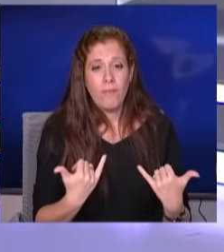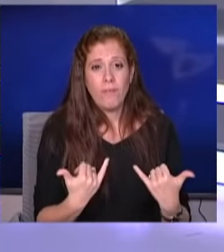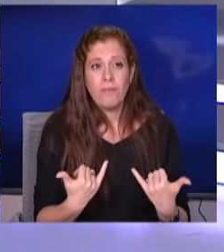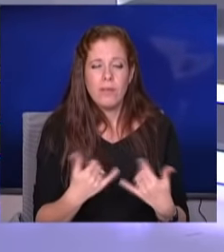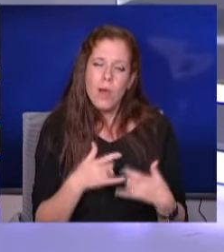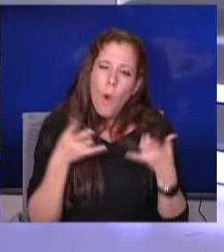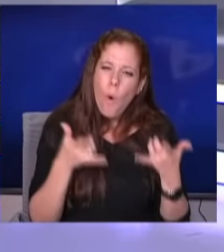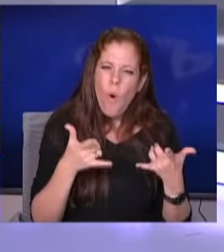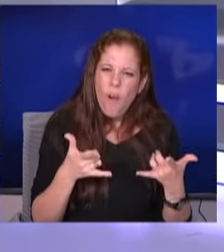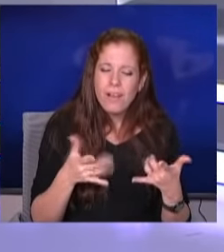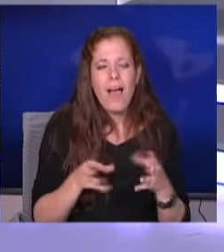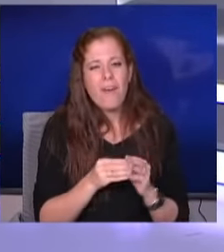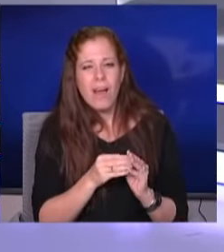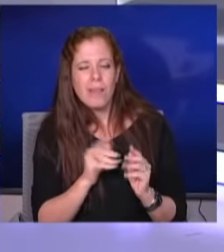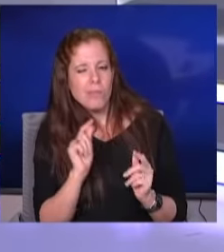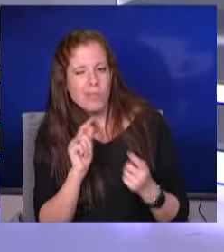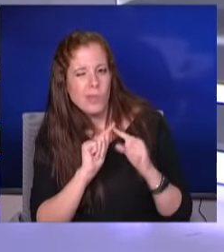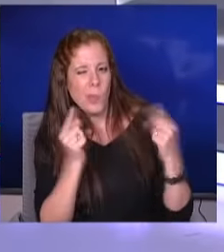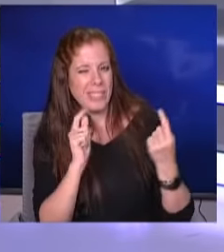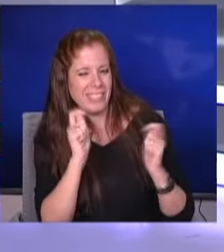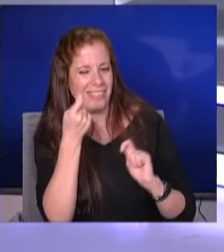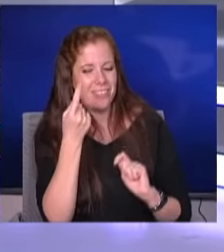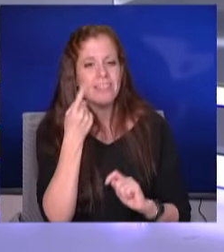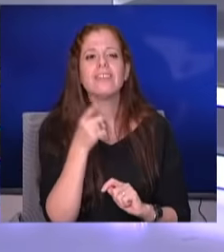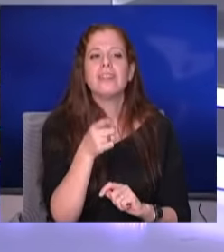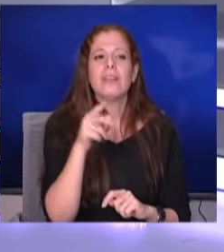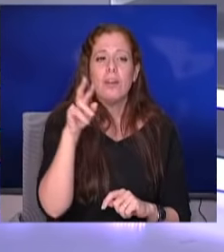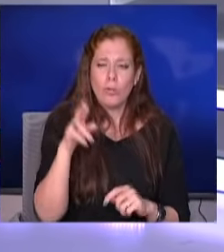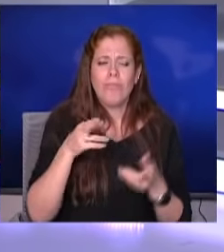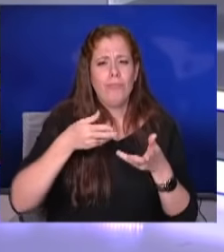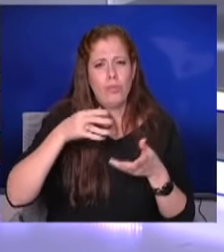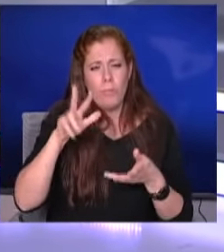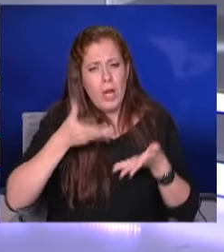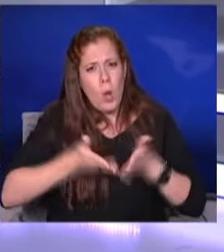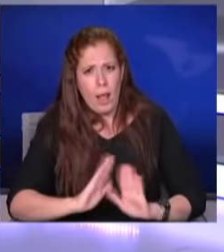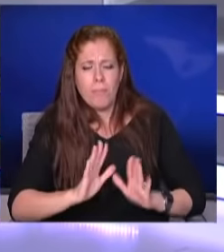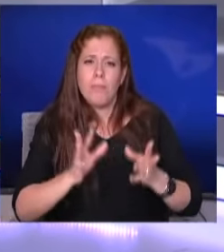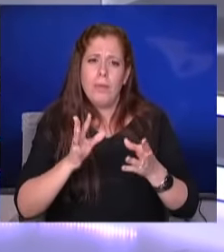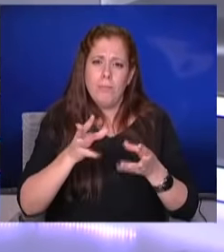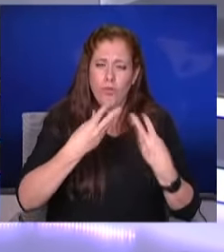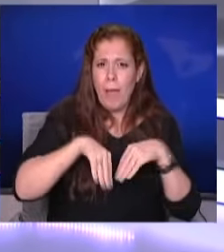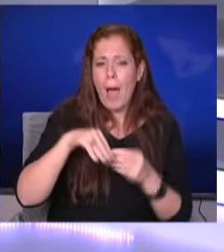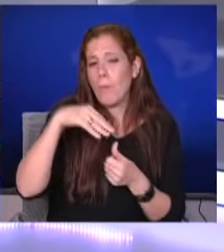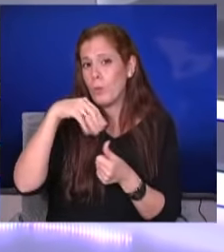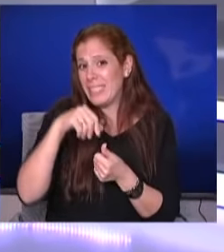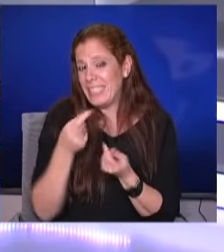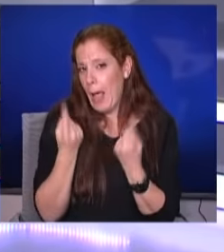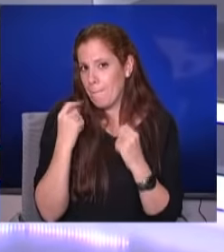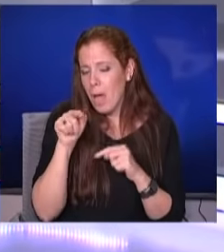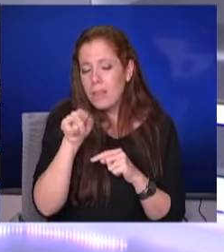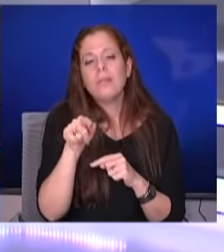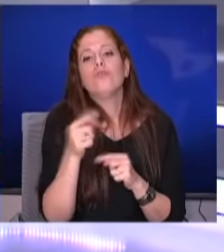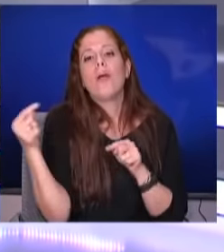אבל עם טוויסט. מורד צ'נן נולד בירושלים למשפחה טורקית ממוצא ארמני שהגיעה לפה חודש לפני מלחמת ששת